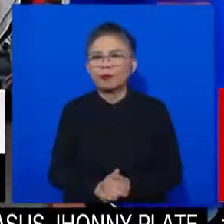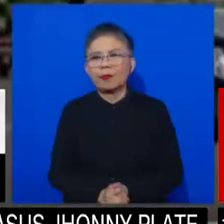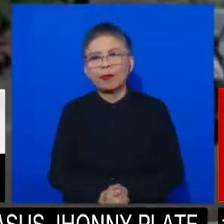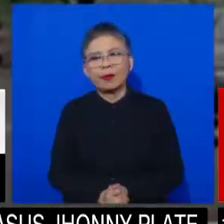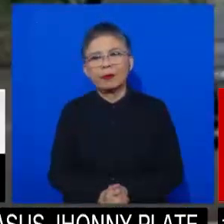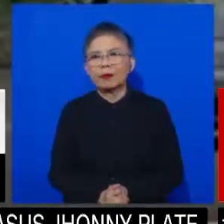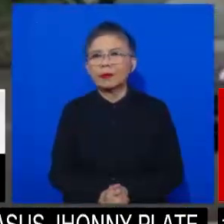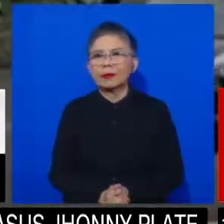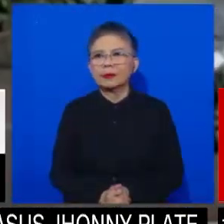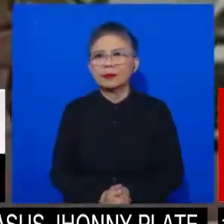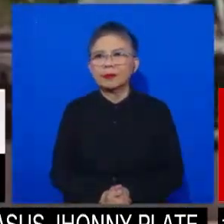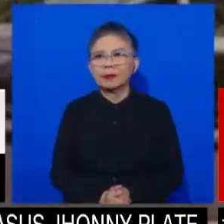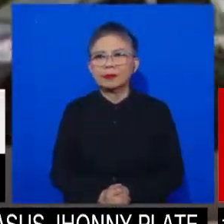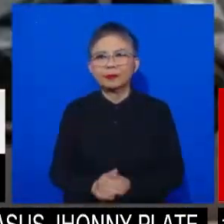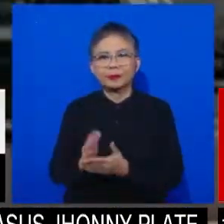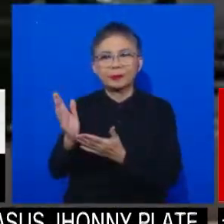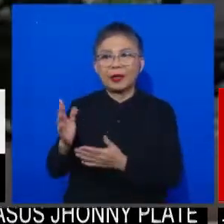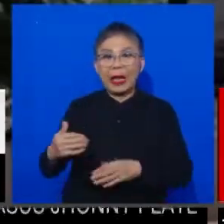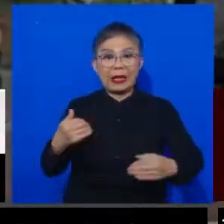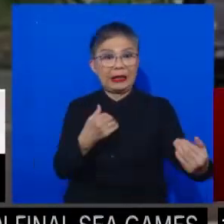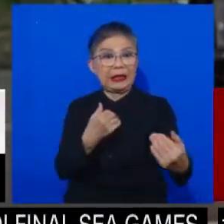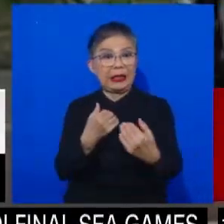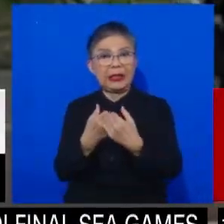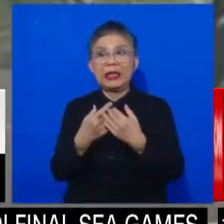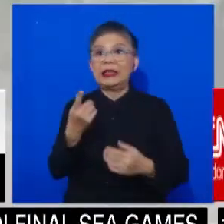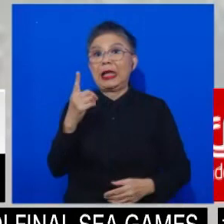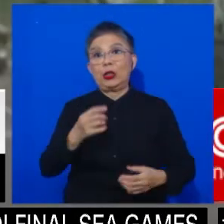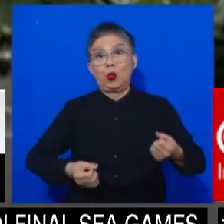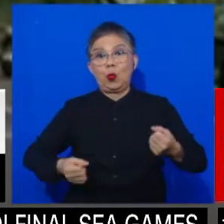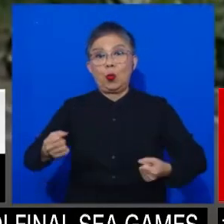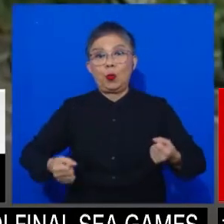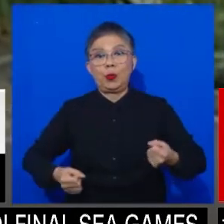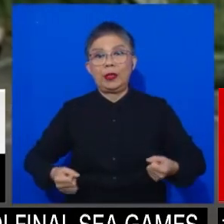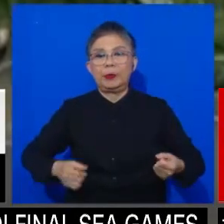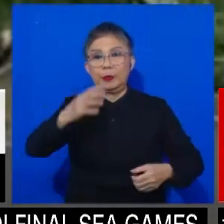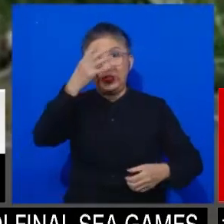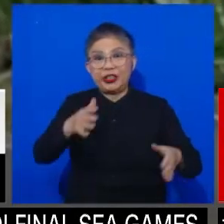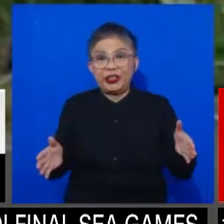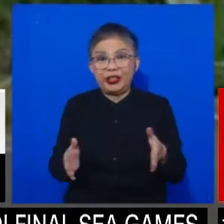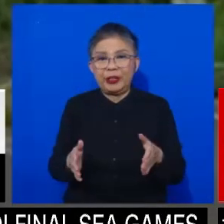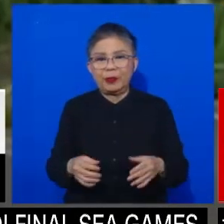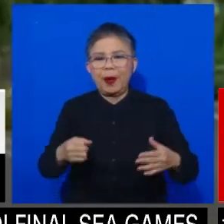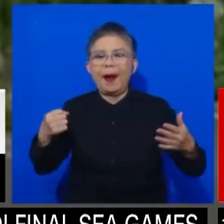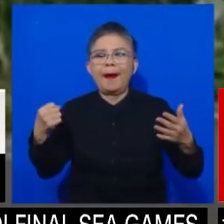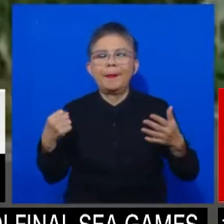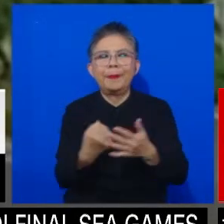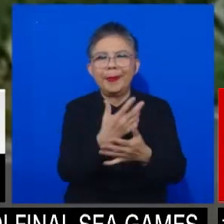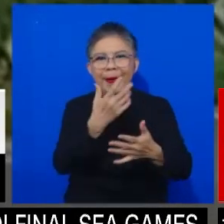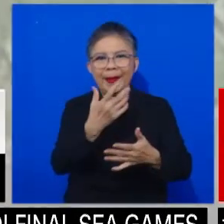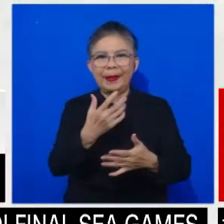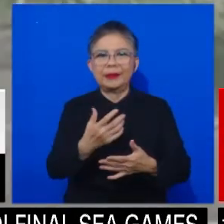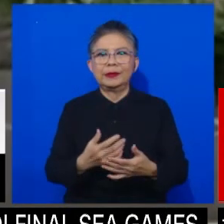penyelamat. Di saat bersamaan dari arah berlawanan melaju minibus, sepeda motor korban pun seketika menabrak